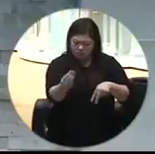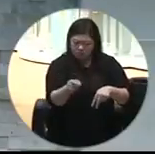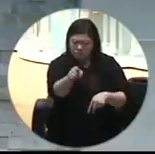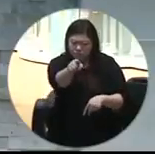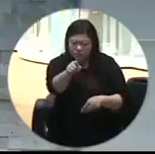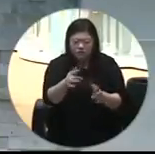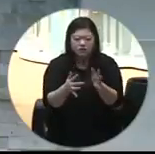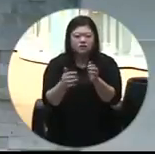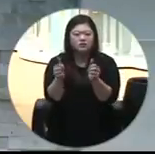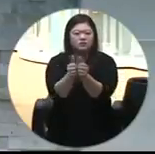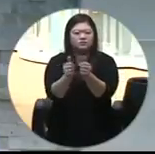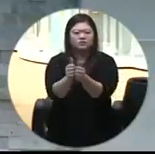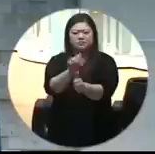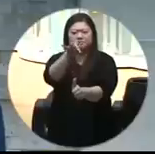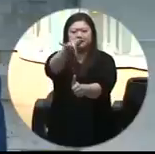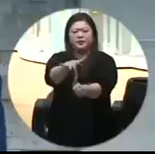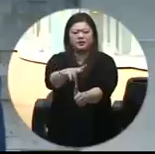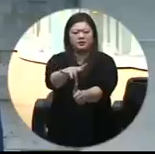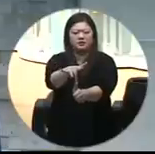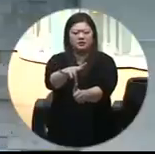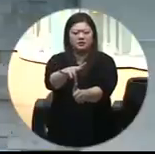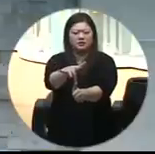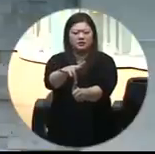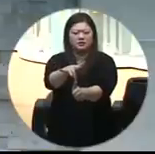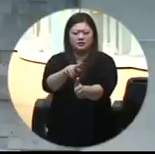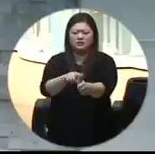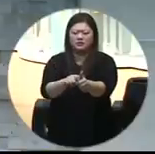사람이 바로 귀신 들린 사람입니다.